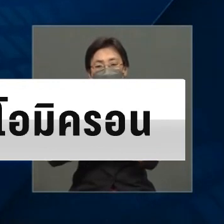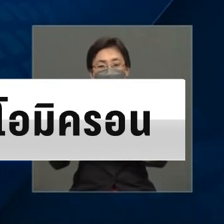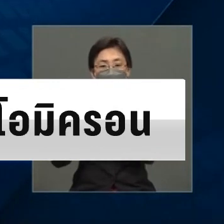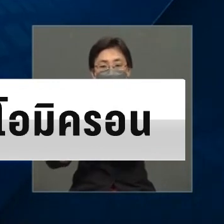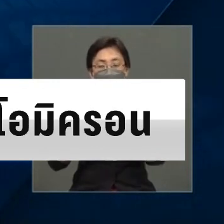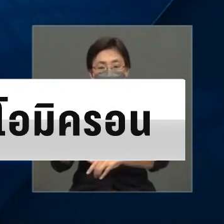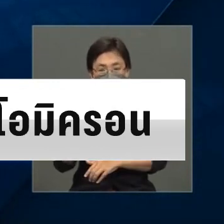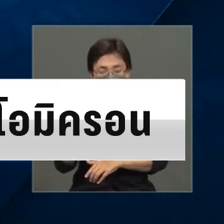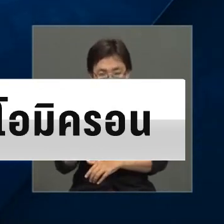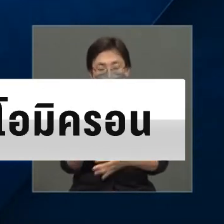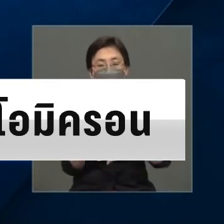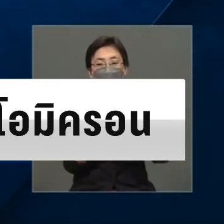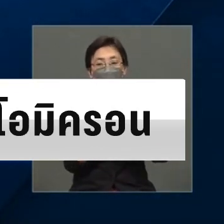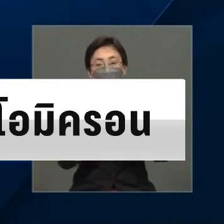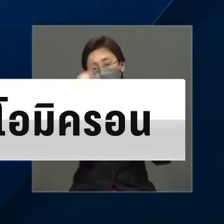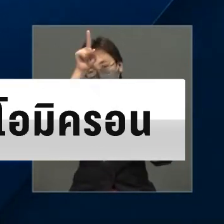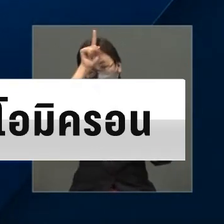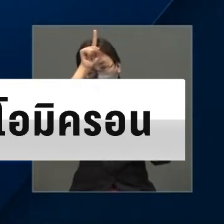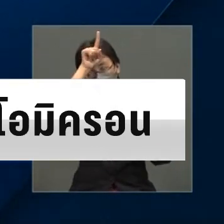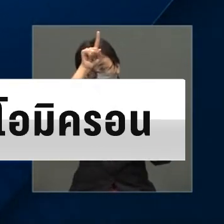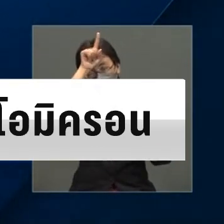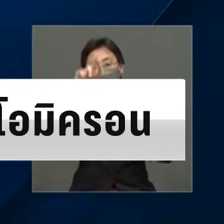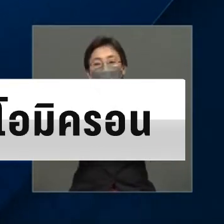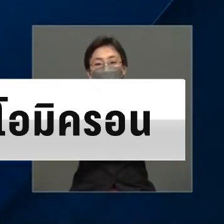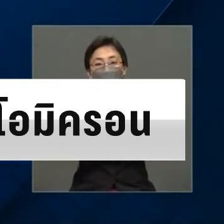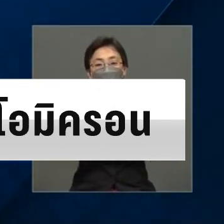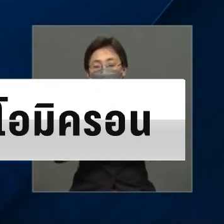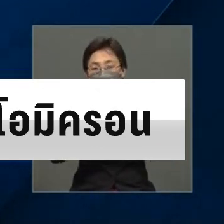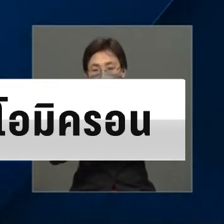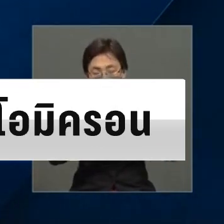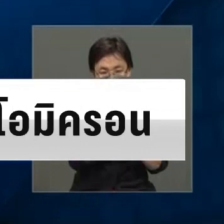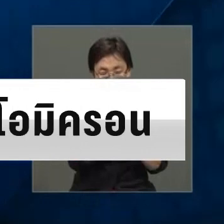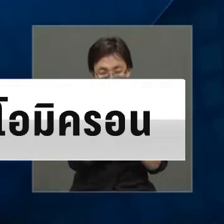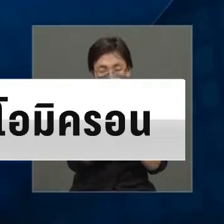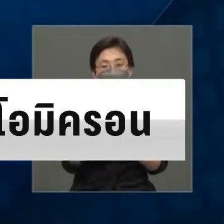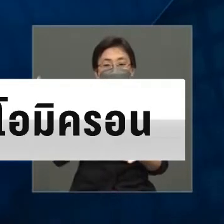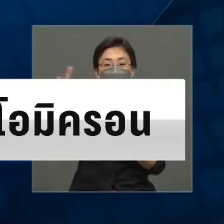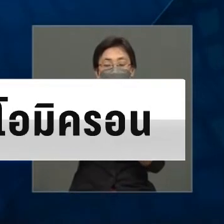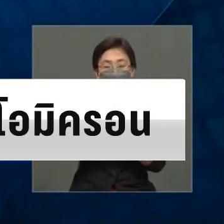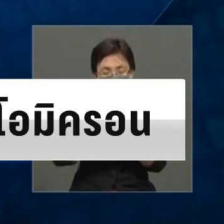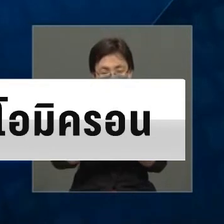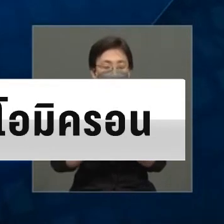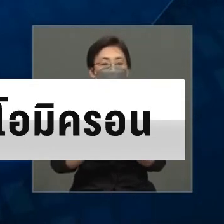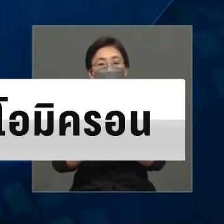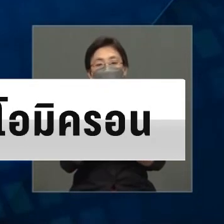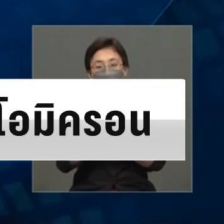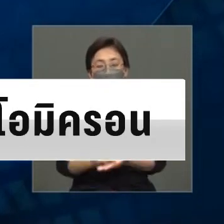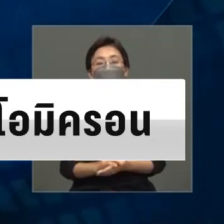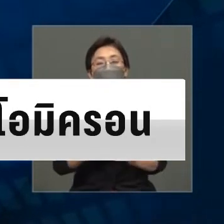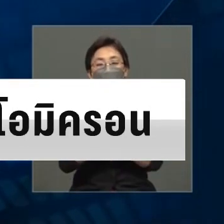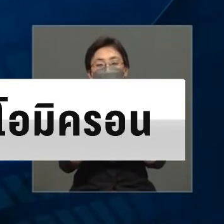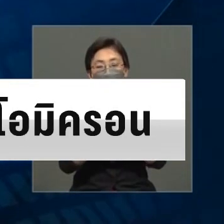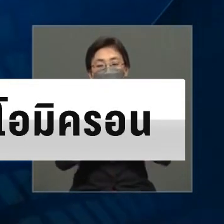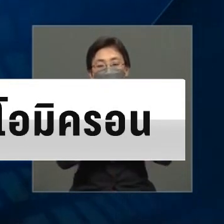แล้วก็ยังมีมาตรการจำกัดการเดินทางของคนที่มาจาก 8ประเทศเสียงจากทวีปแอฟริกาเช่นเดียวกับอิสราเอล